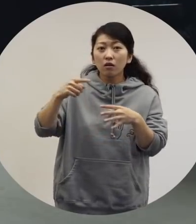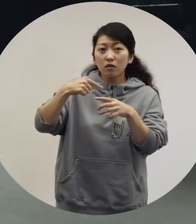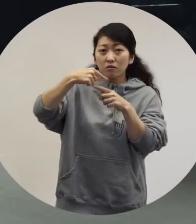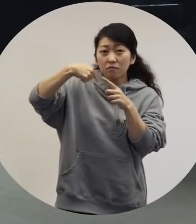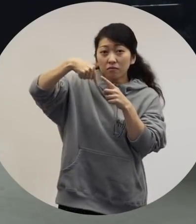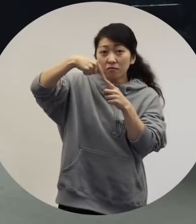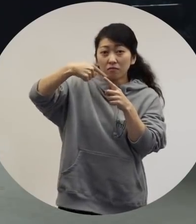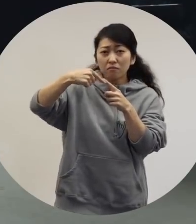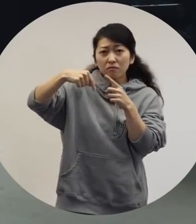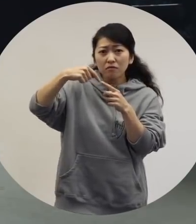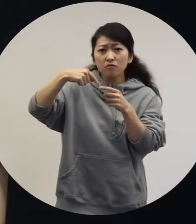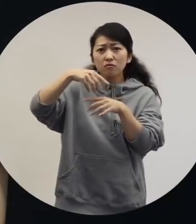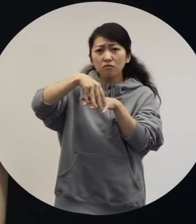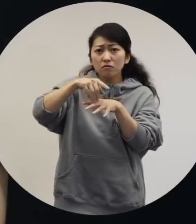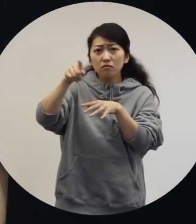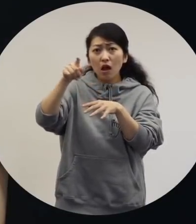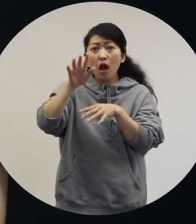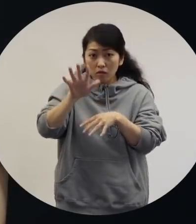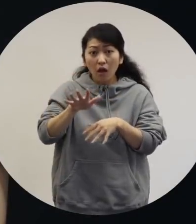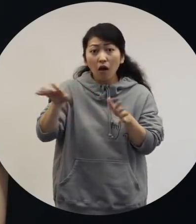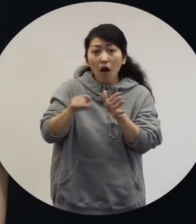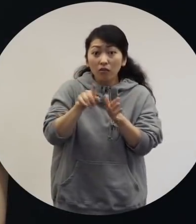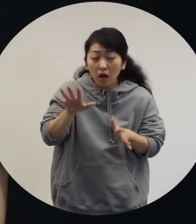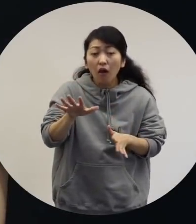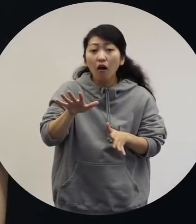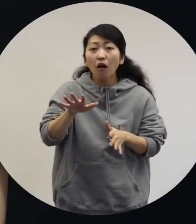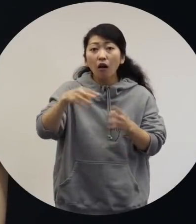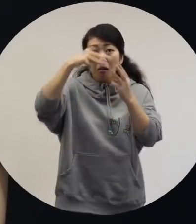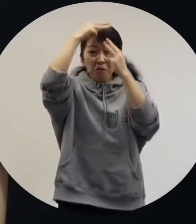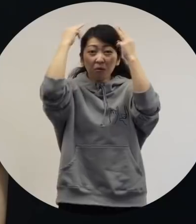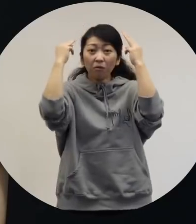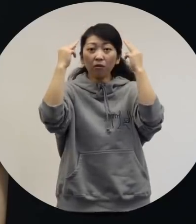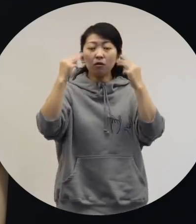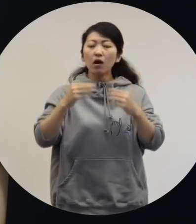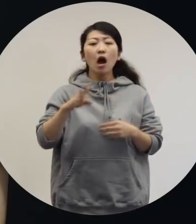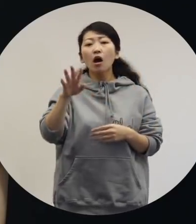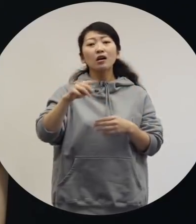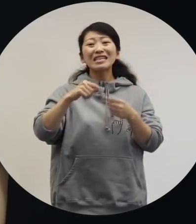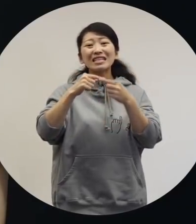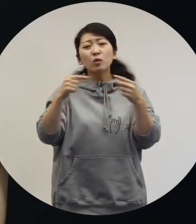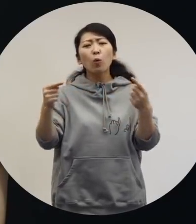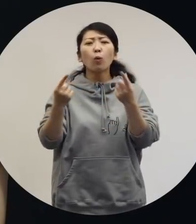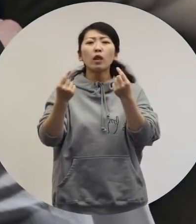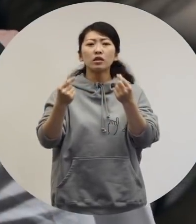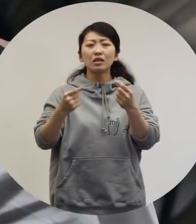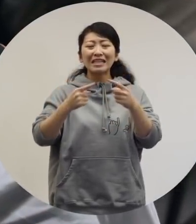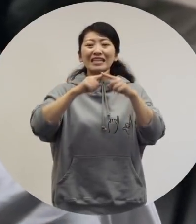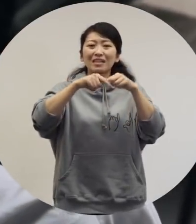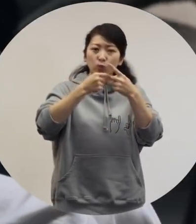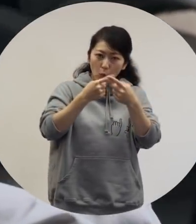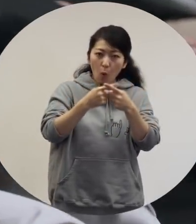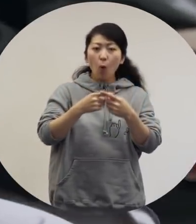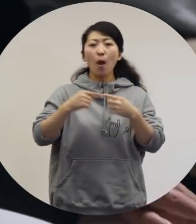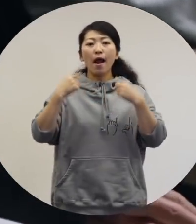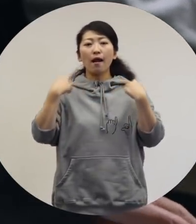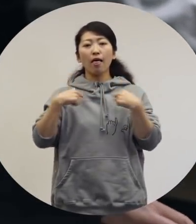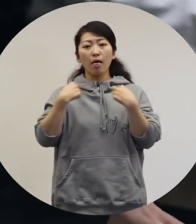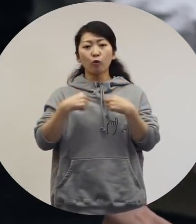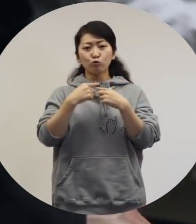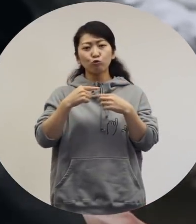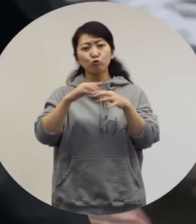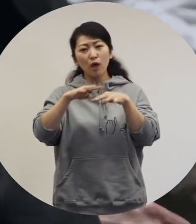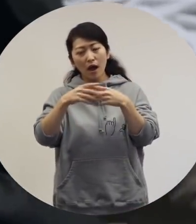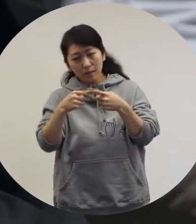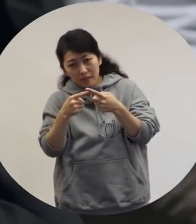れてるデザインってこれまであったりしたんですか？ あ、でもあの糸と同じでニットとレース編み